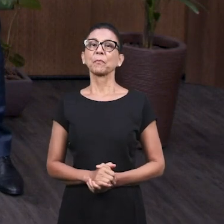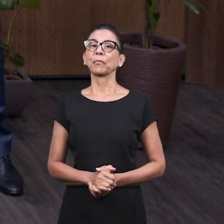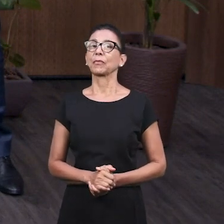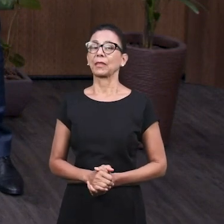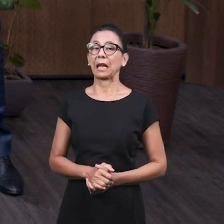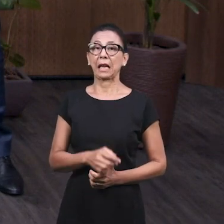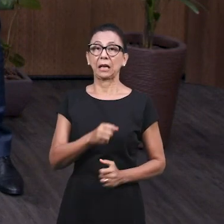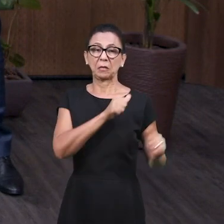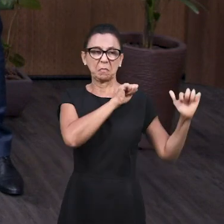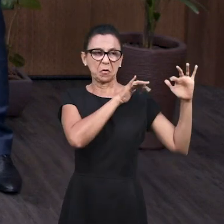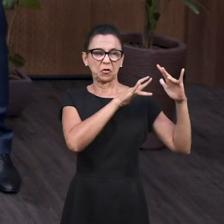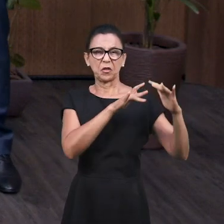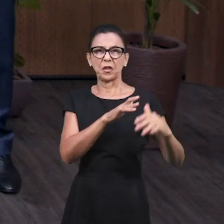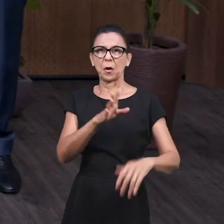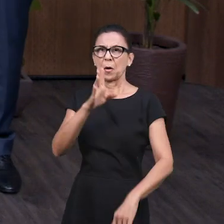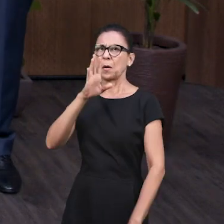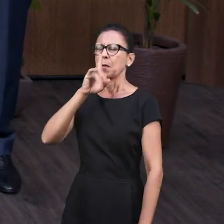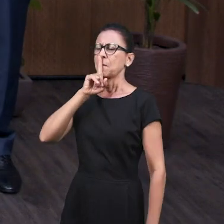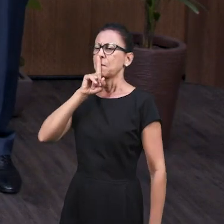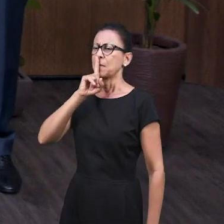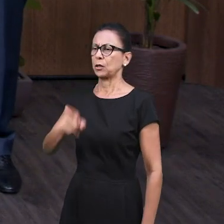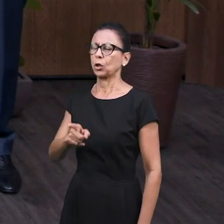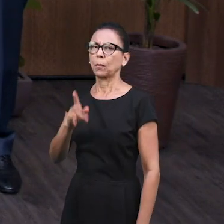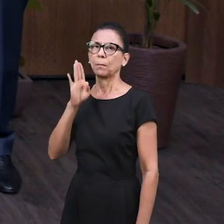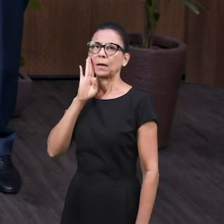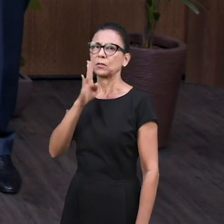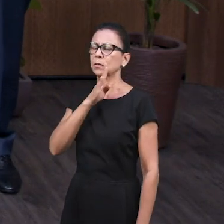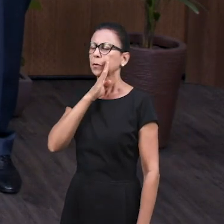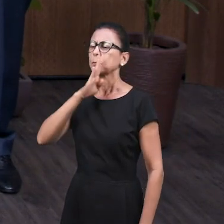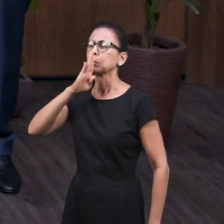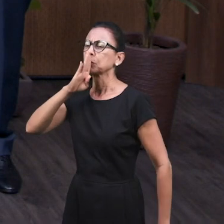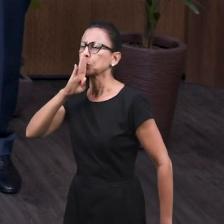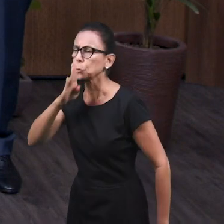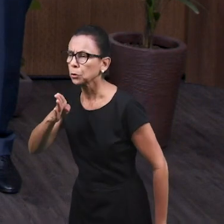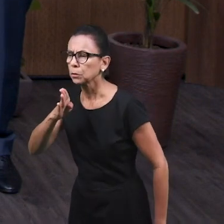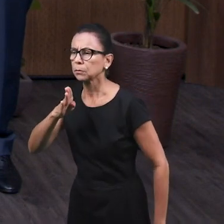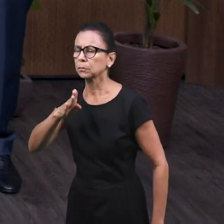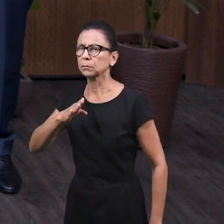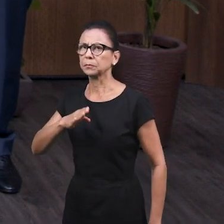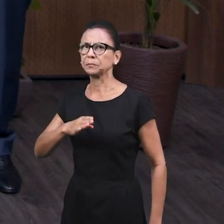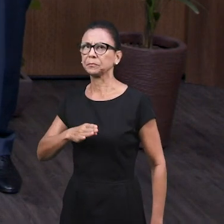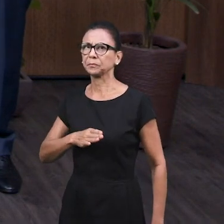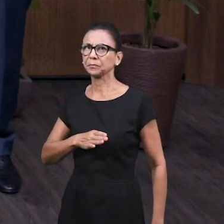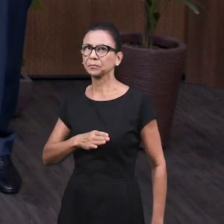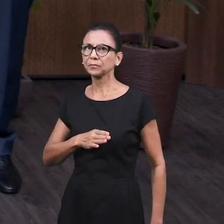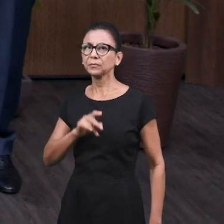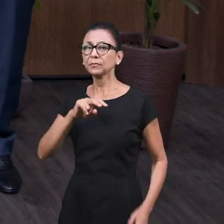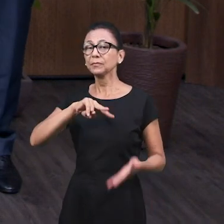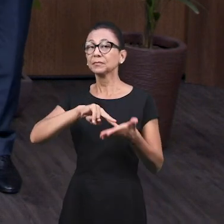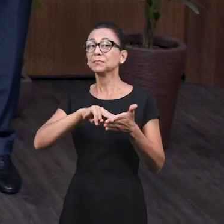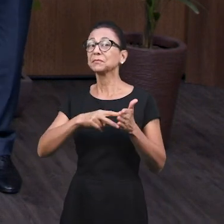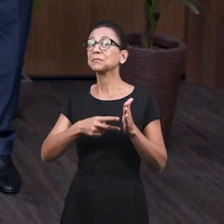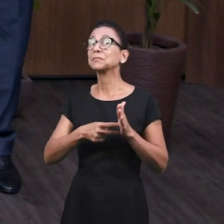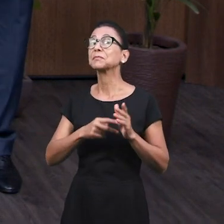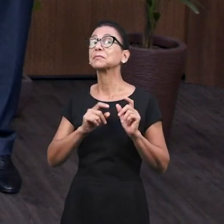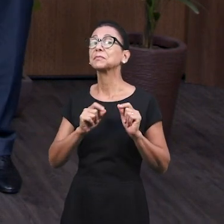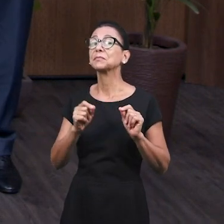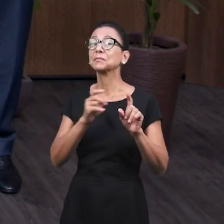à l'aveugle Bartimée de se taire, cette attitude de la foule représente